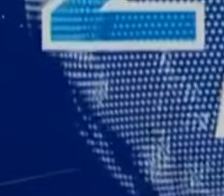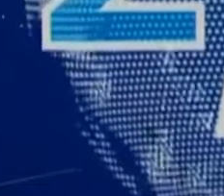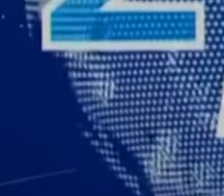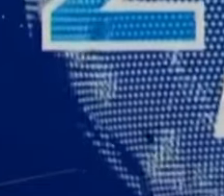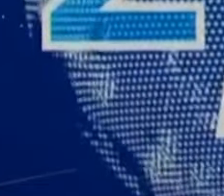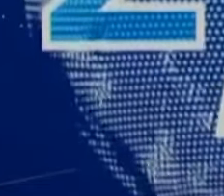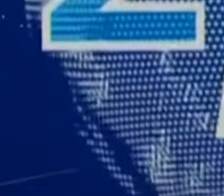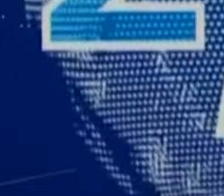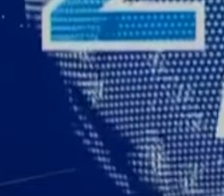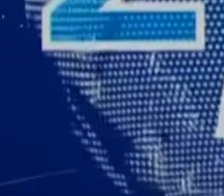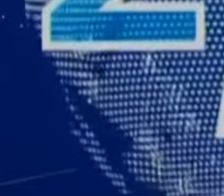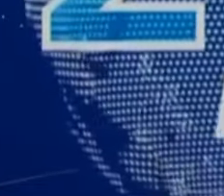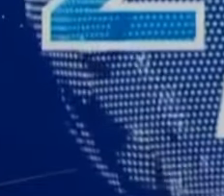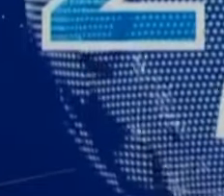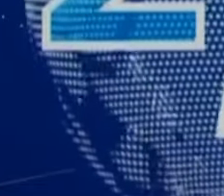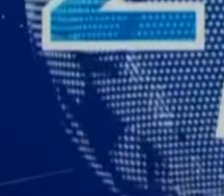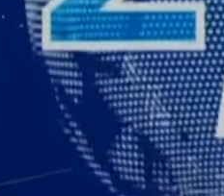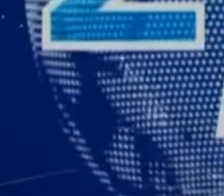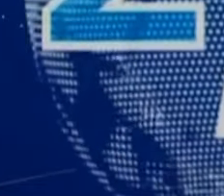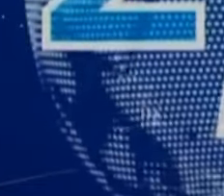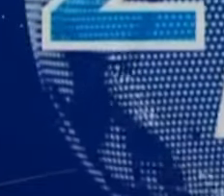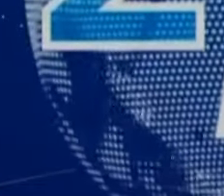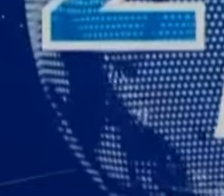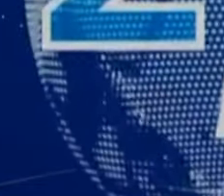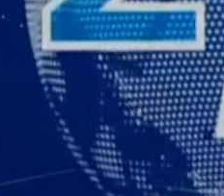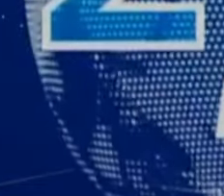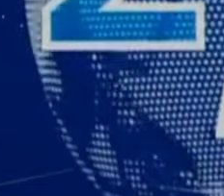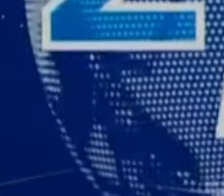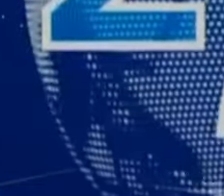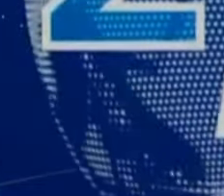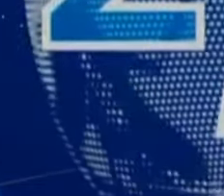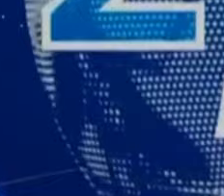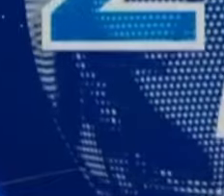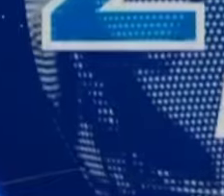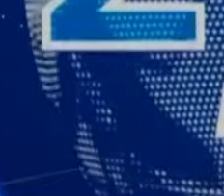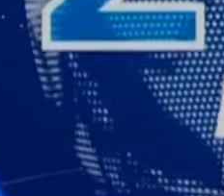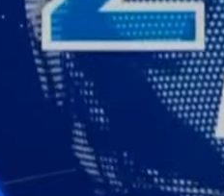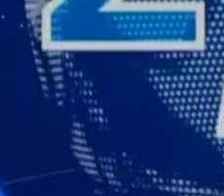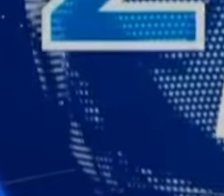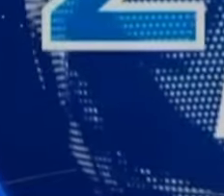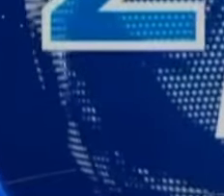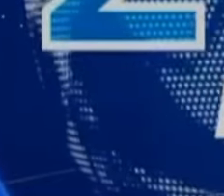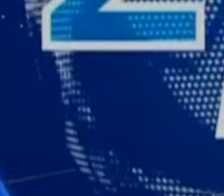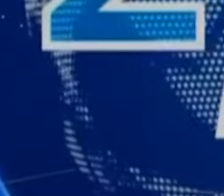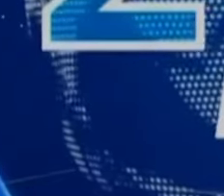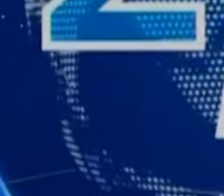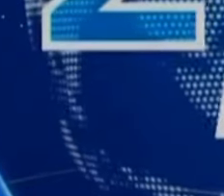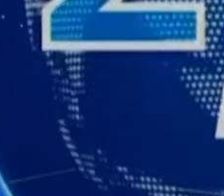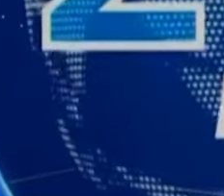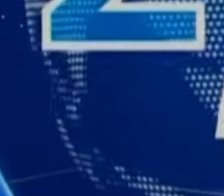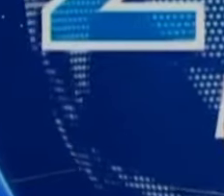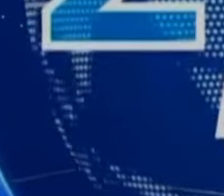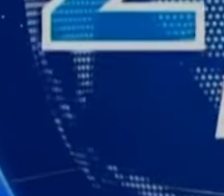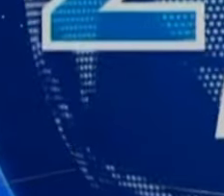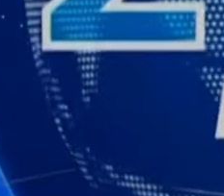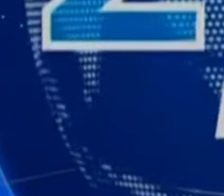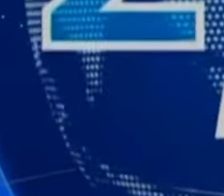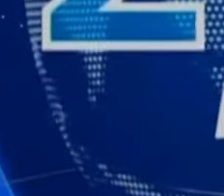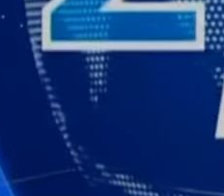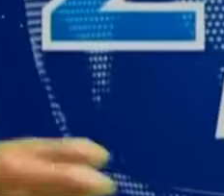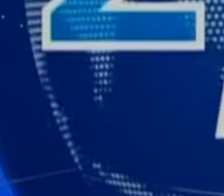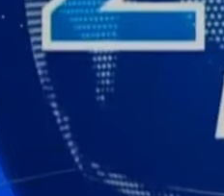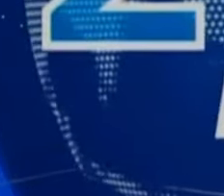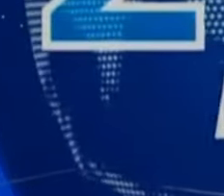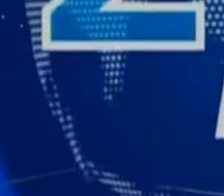système scolaire ont retrouvé le chemin de l'école et des milliers d'écoles construites. Félix-Antoine Tshisekedi s'est exprimé durant 2 heures aujourd'hui.